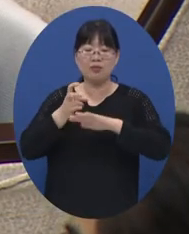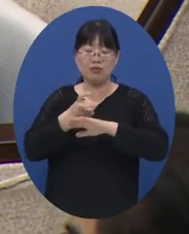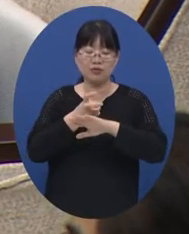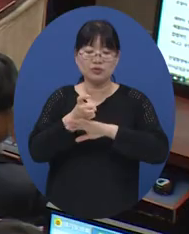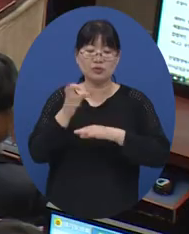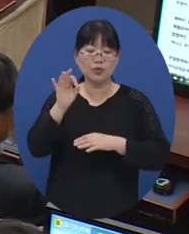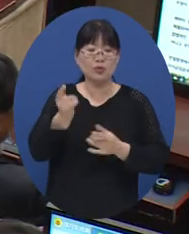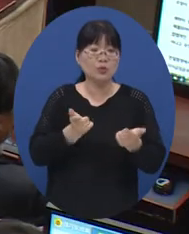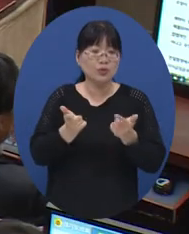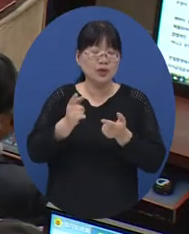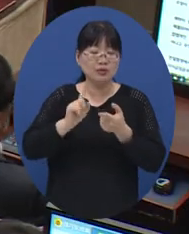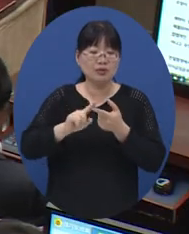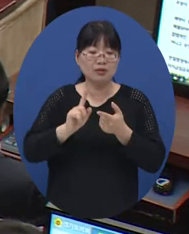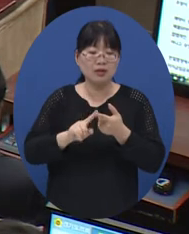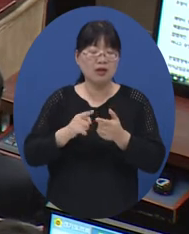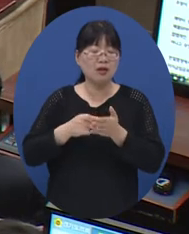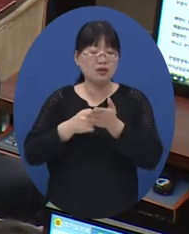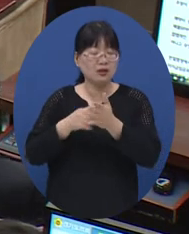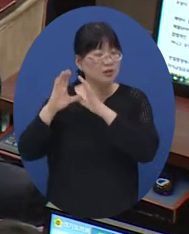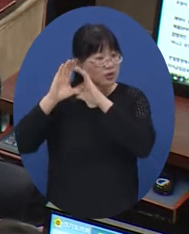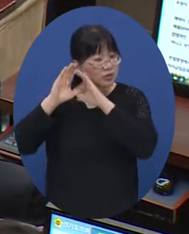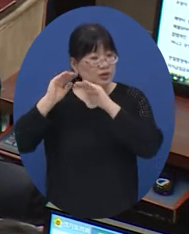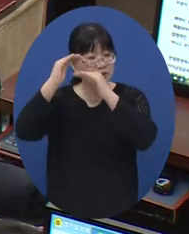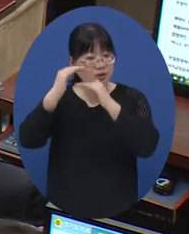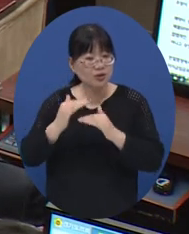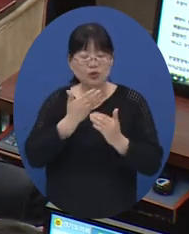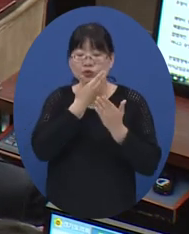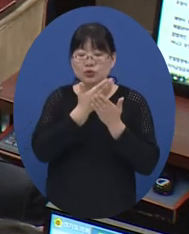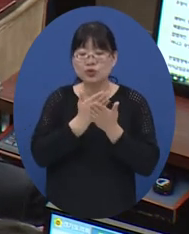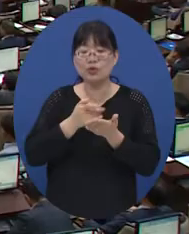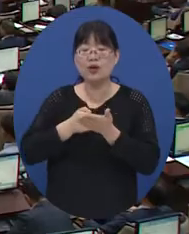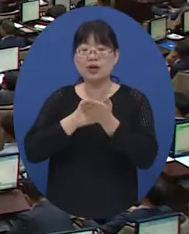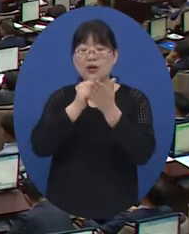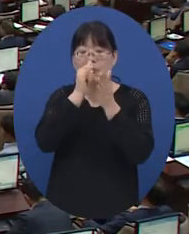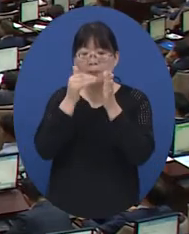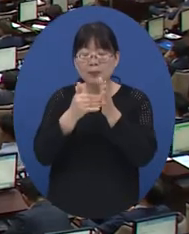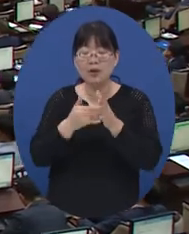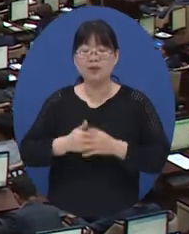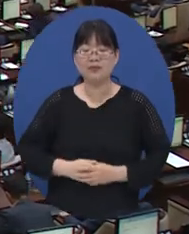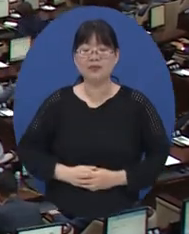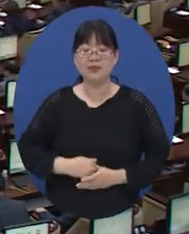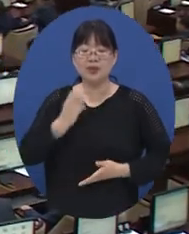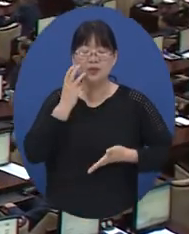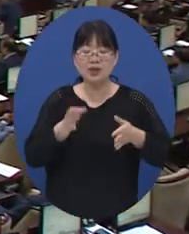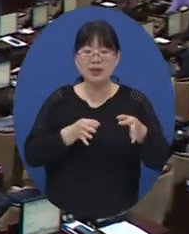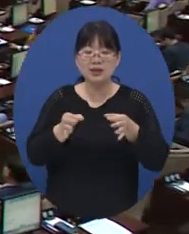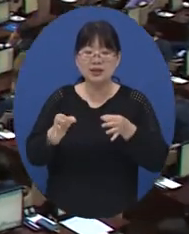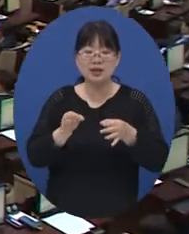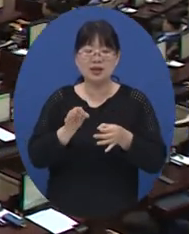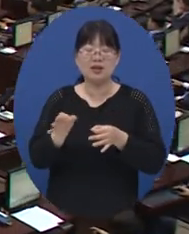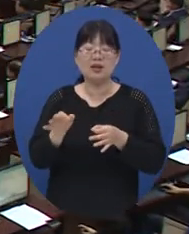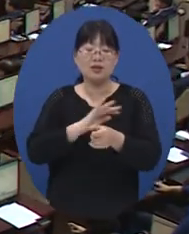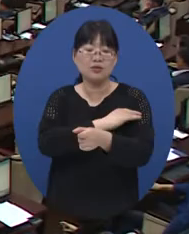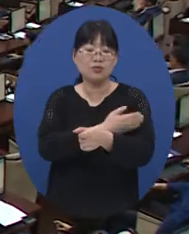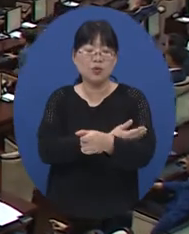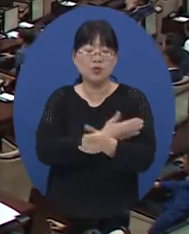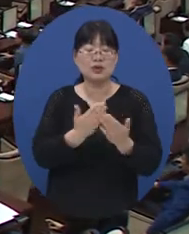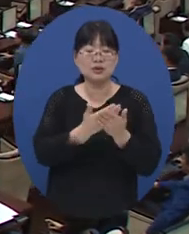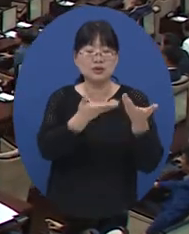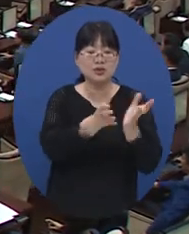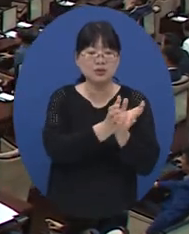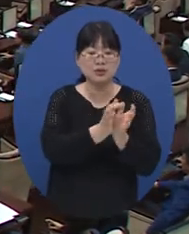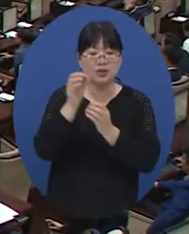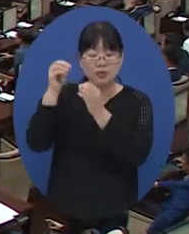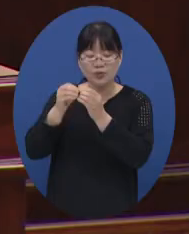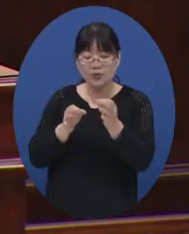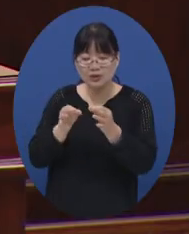시내버스 요금 조정 계획에 대한 도입 의견 청취 1 등이 주요 안건으로 올랐습니다 경기도 시장 상권 진흥원은 전통시장과